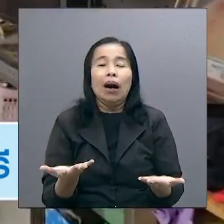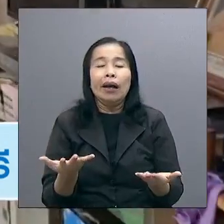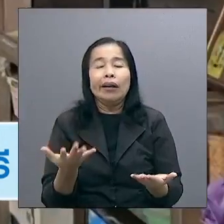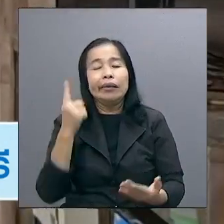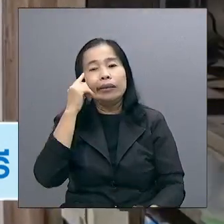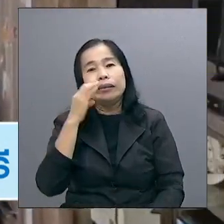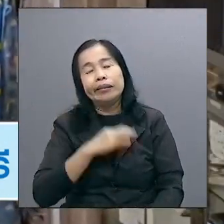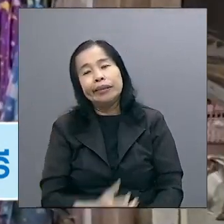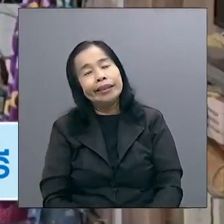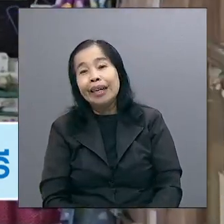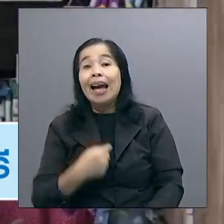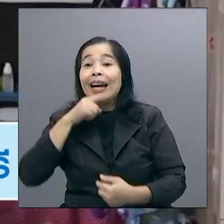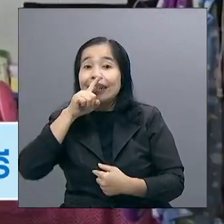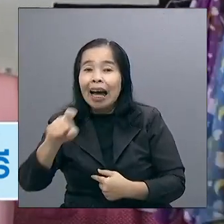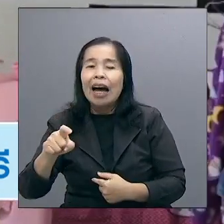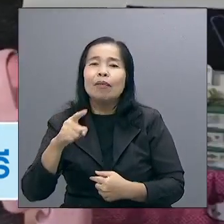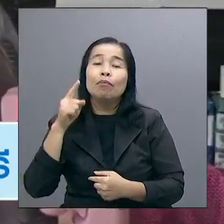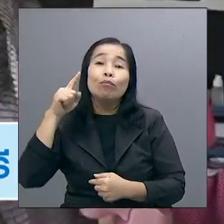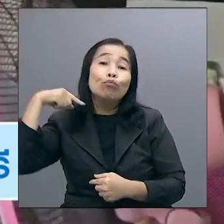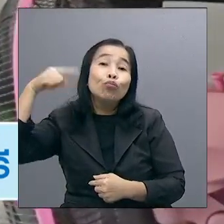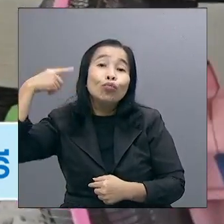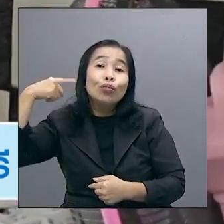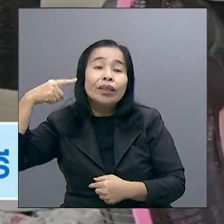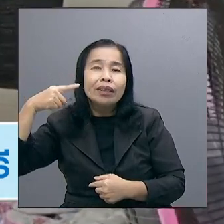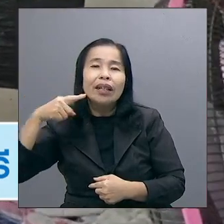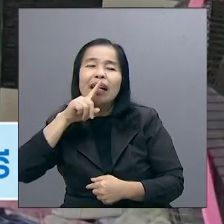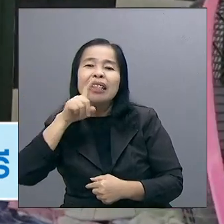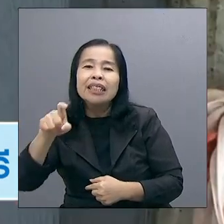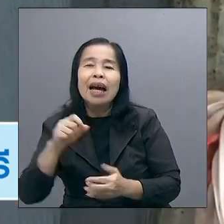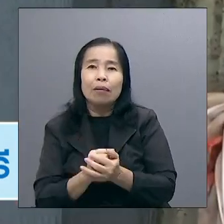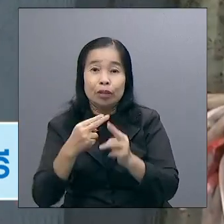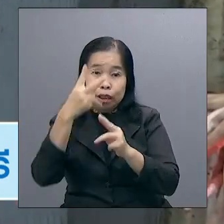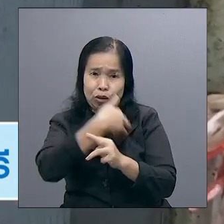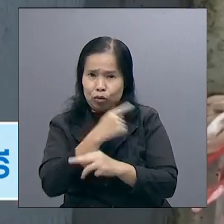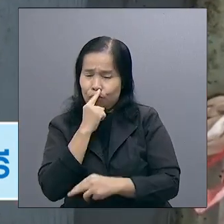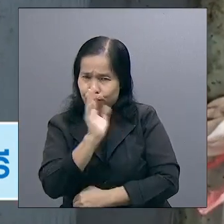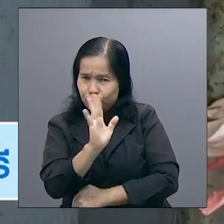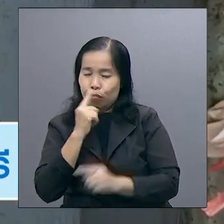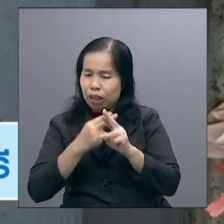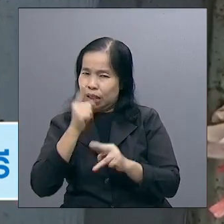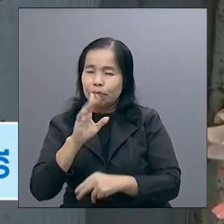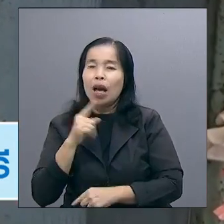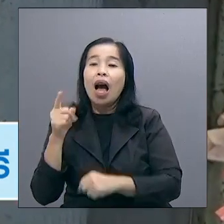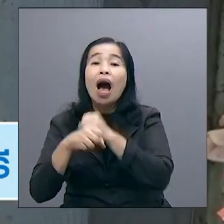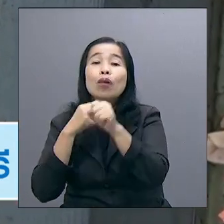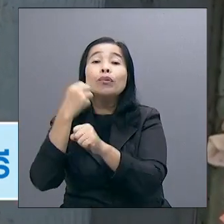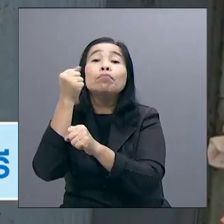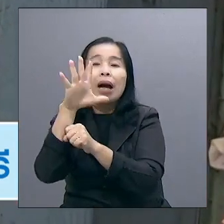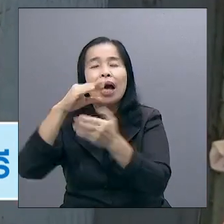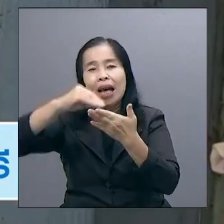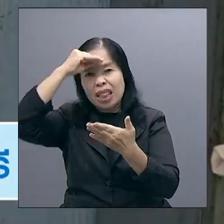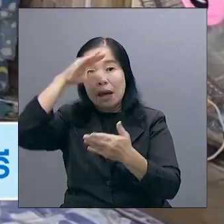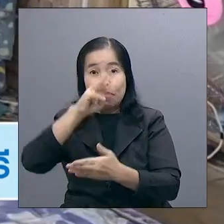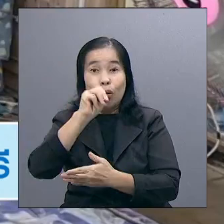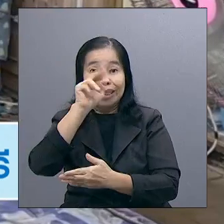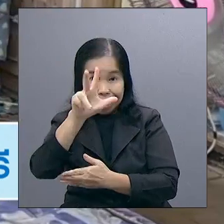ไปสอบถามผู้พักอศักัหน่อยไปคยกับน้องเอ้เอใช้น้ำสมบุติ น้องเออิ้W trip15 ปีแล้วเป็ัเรีนชนม.